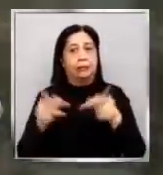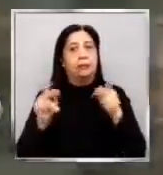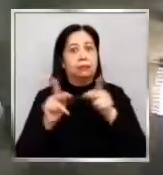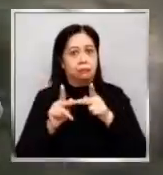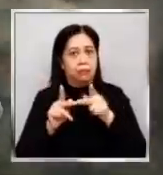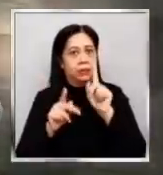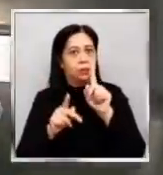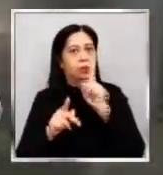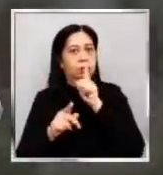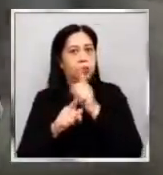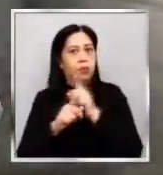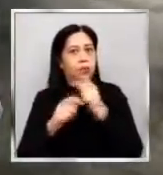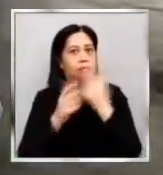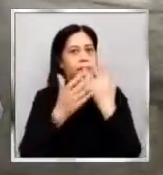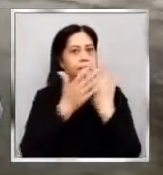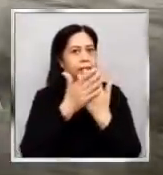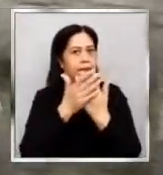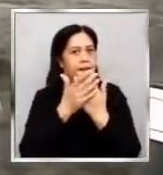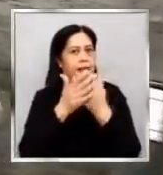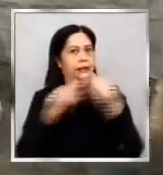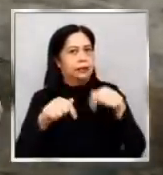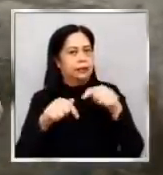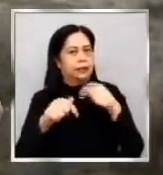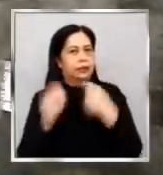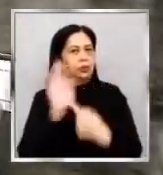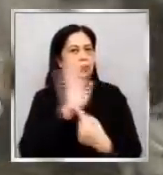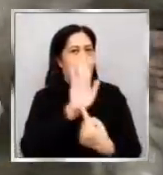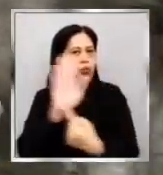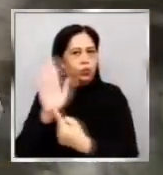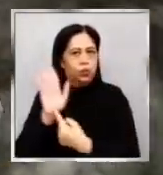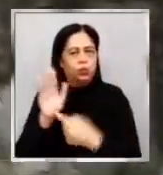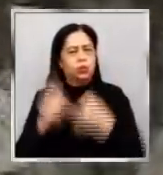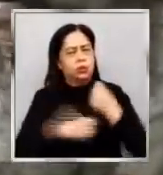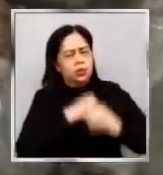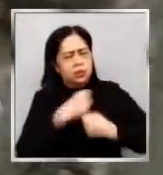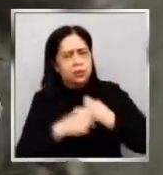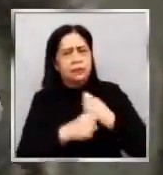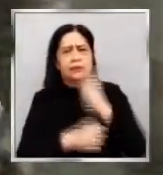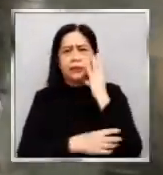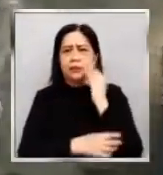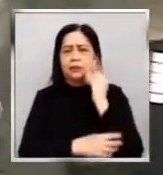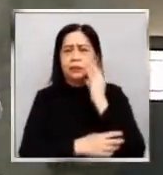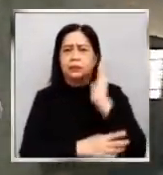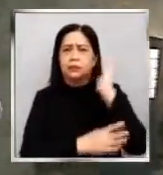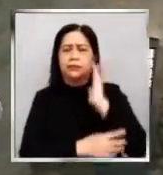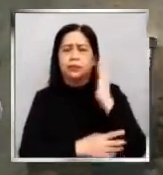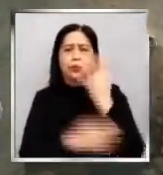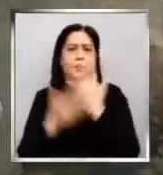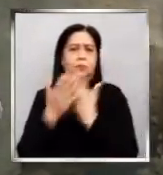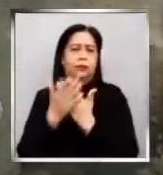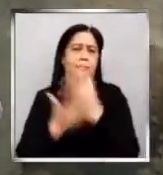seldang iyon at dito nga ipinapakita ang hirap na pinagdaanan ng mga bilanggong Pilipino noon.